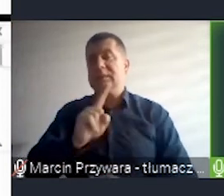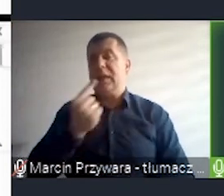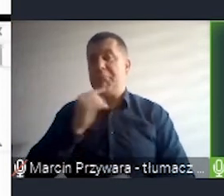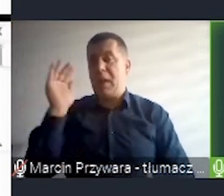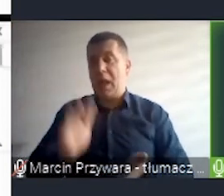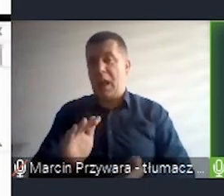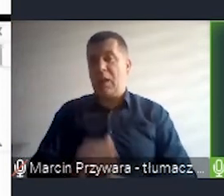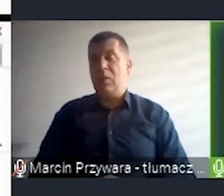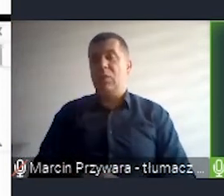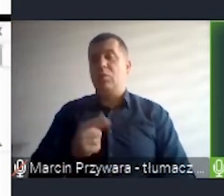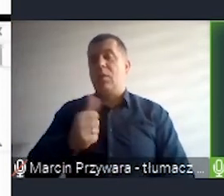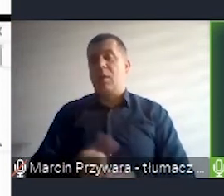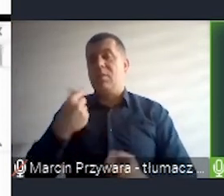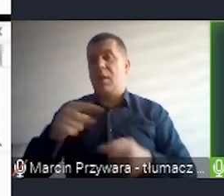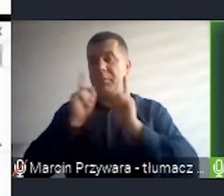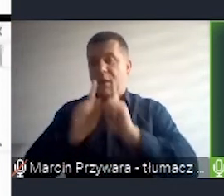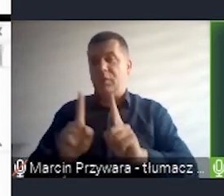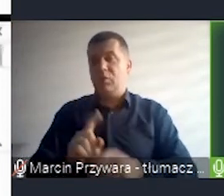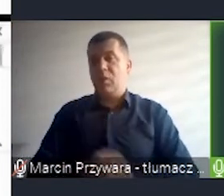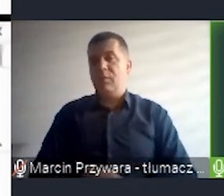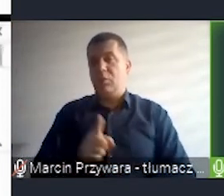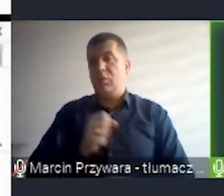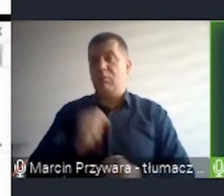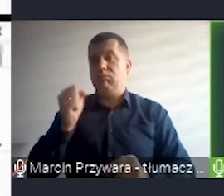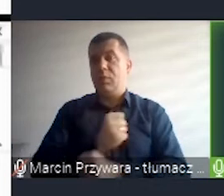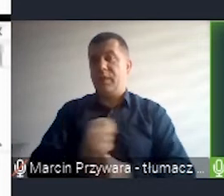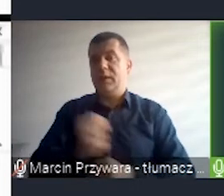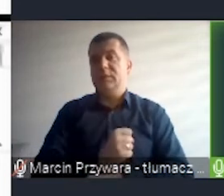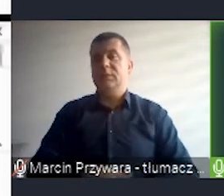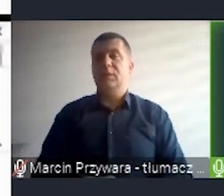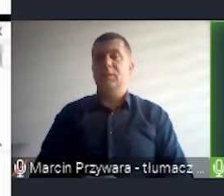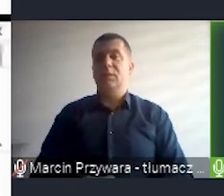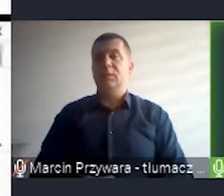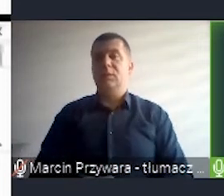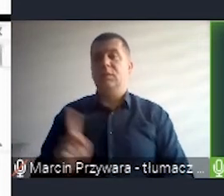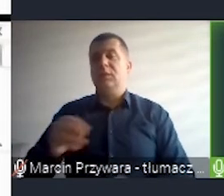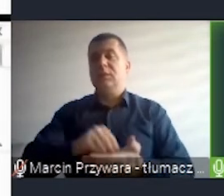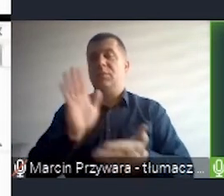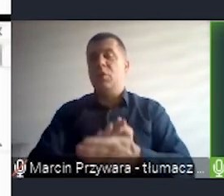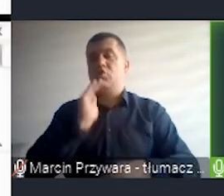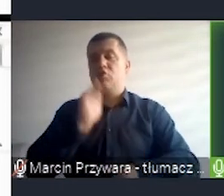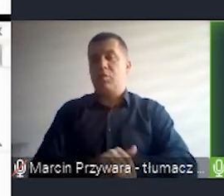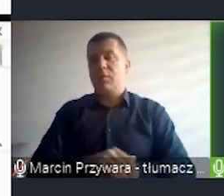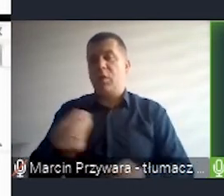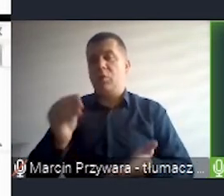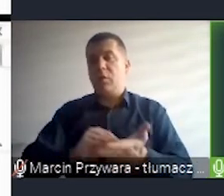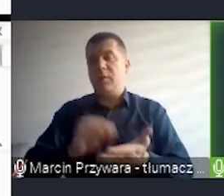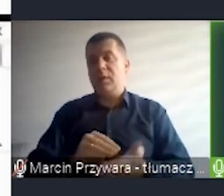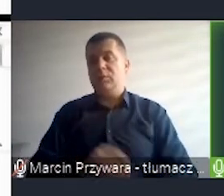to pojawia się nieprawidłowość. I dosyć poważna nieprawidłowość, która zgodnie z zapisami umowy o